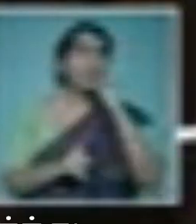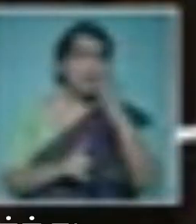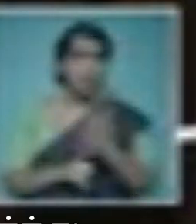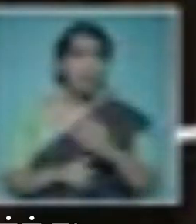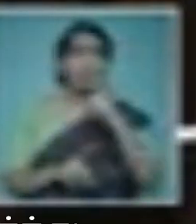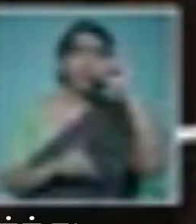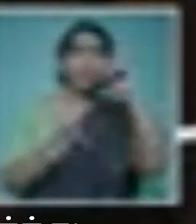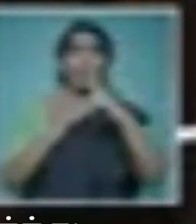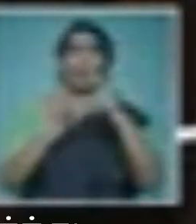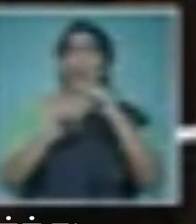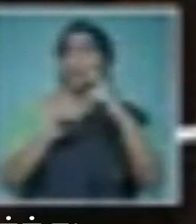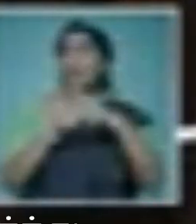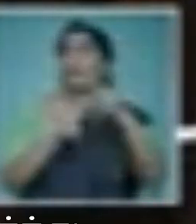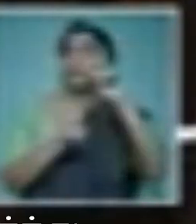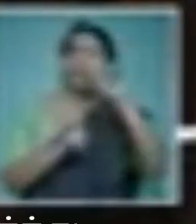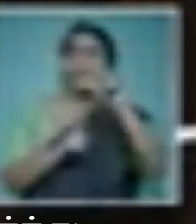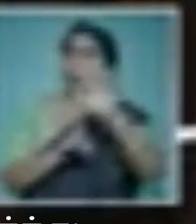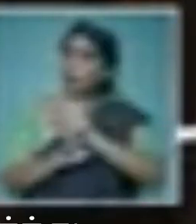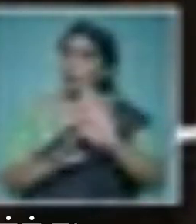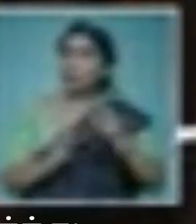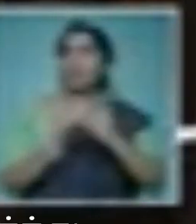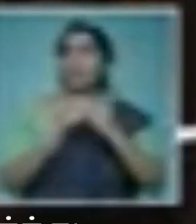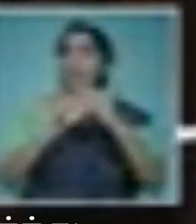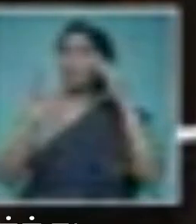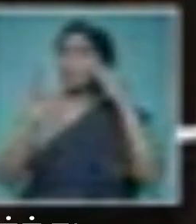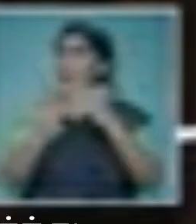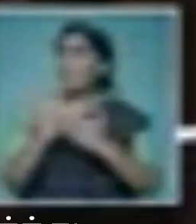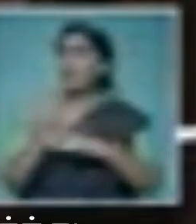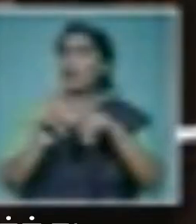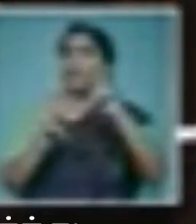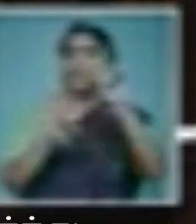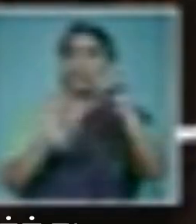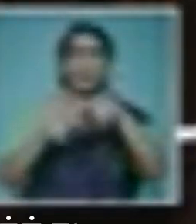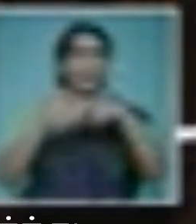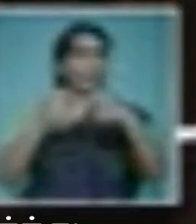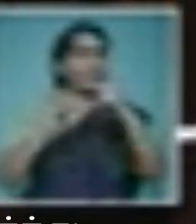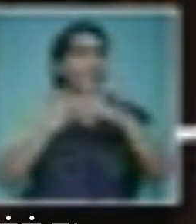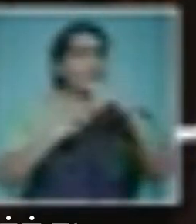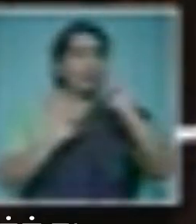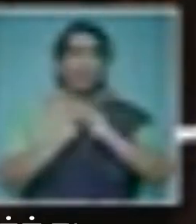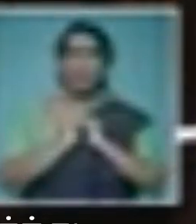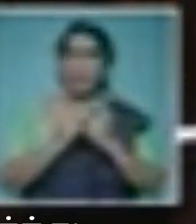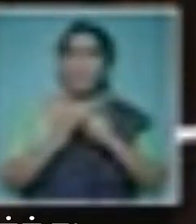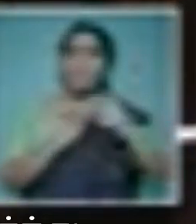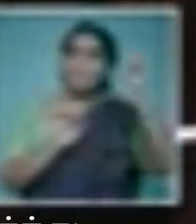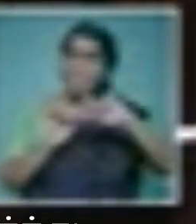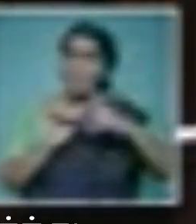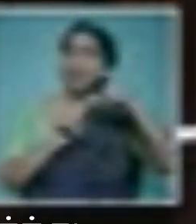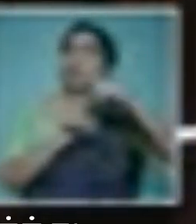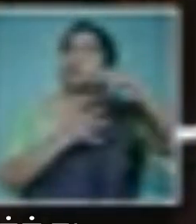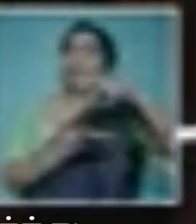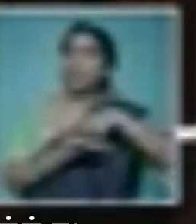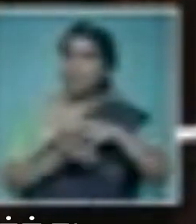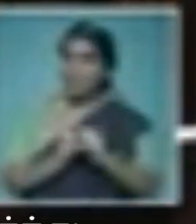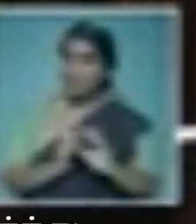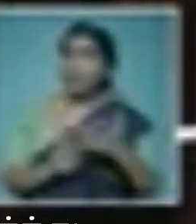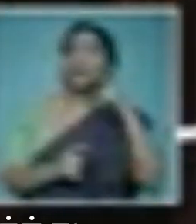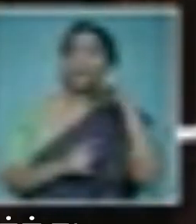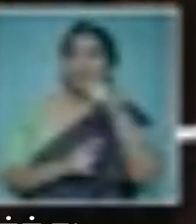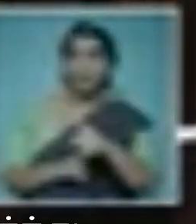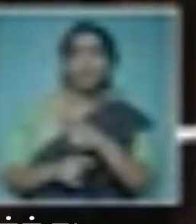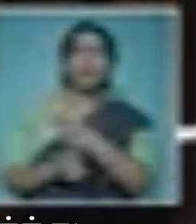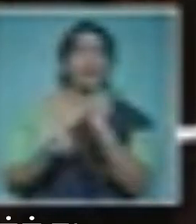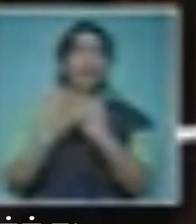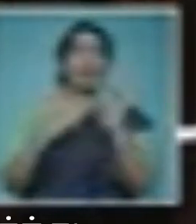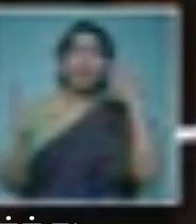COP 27ට යන්න ඕනෙත් නැහැ එන්වයරන්මන්ට් එක ගැන මිලියන 100ක් ඉඳන් කළ යුනිවර්සිටියක් හදන්න ඕනෙත් නැහැ. අපි මඩකලප දිස්ත්‍රික්කෙන් පටන් ගමු. මෙතුමට එන්වයරන්මන්ට් එක